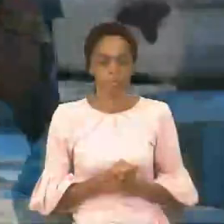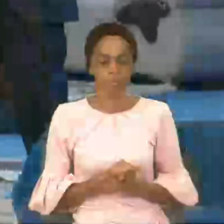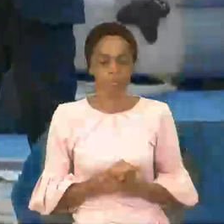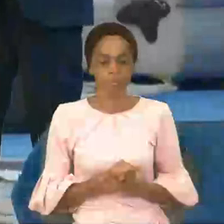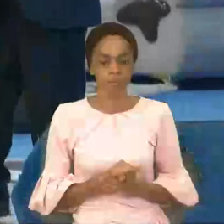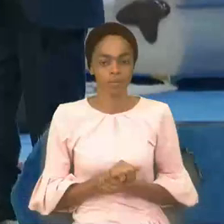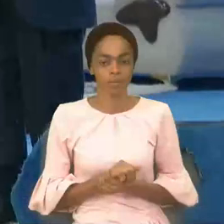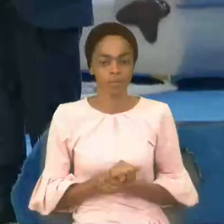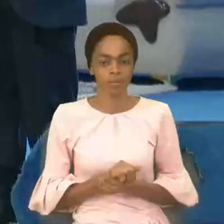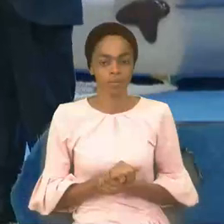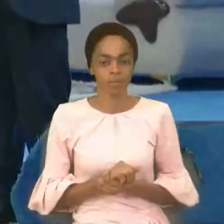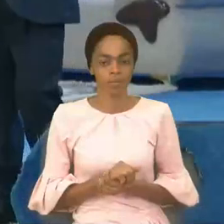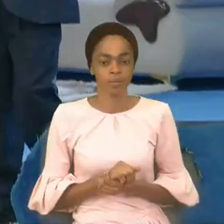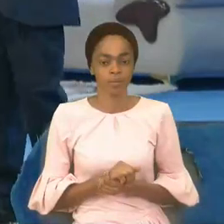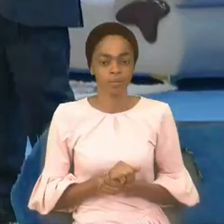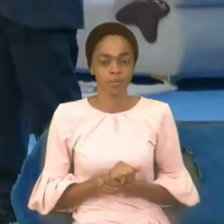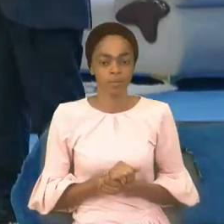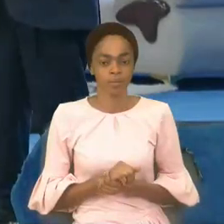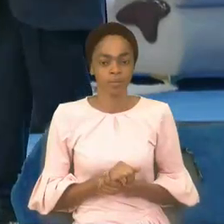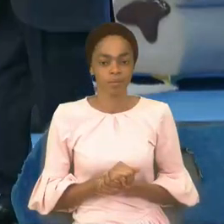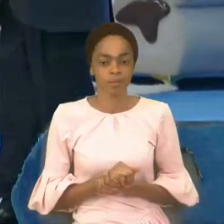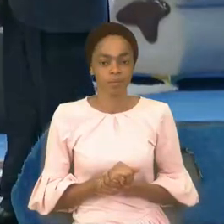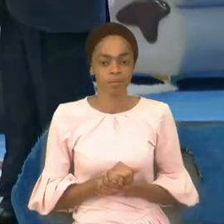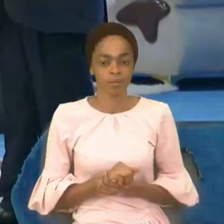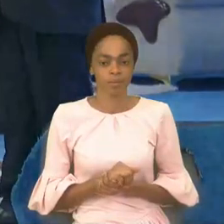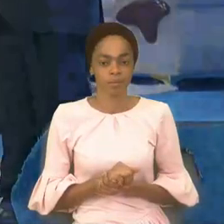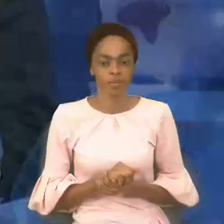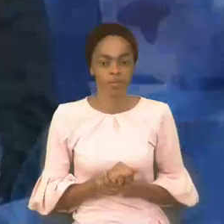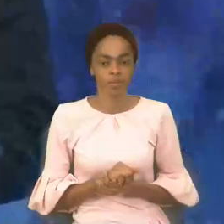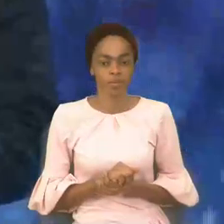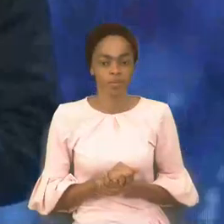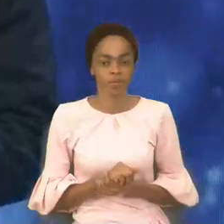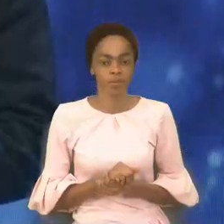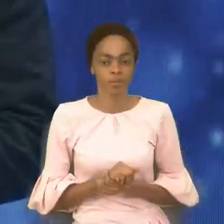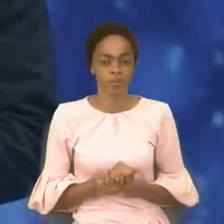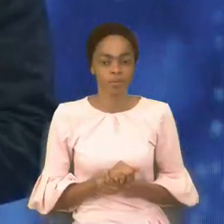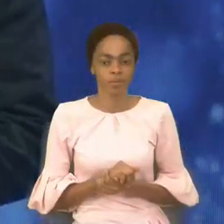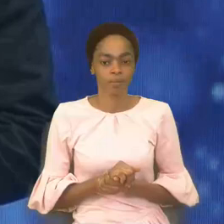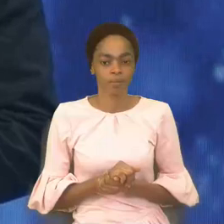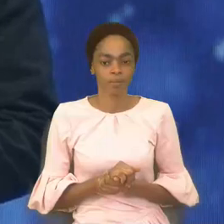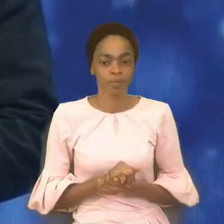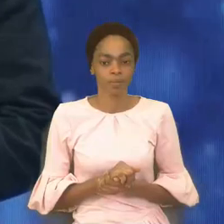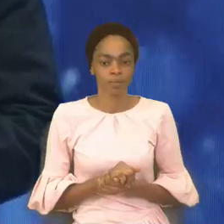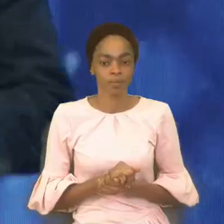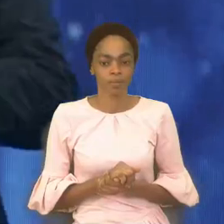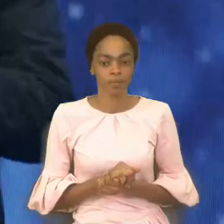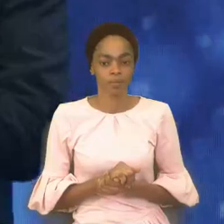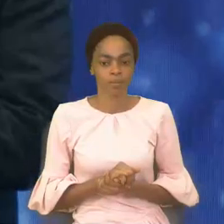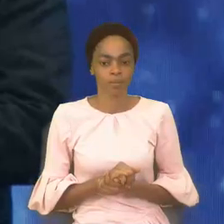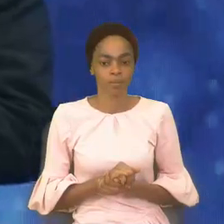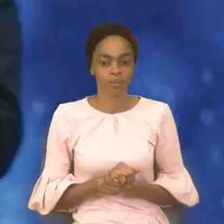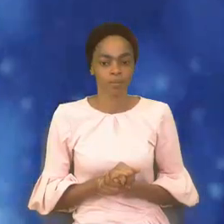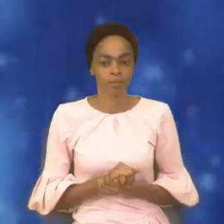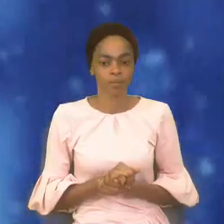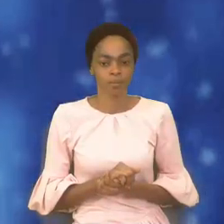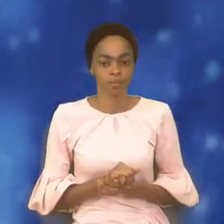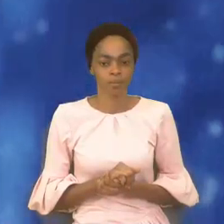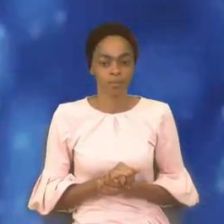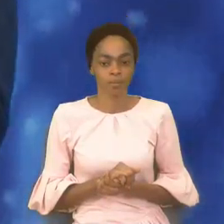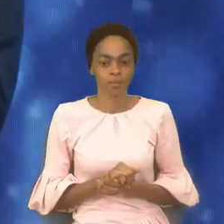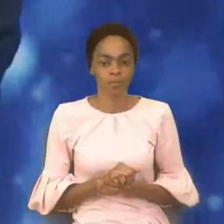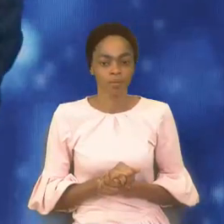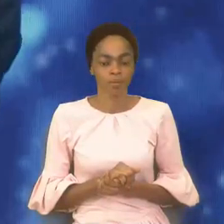Je souhaite la bienvenue à chacun au lieu principal ici et tous ceux qui sont en ligne partout à